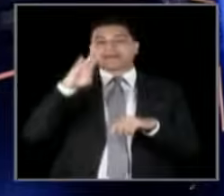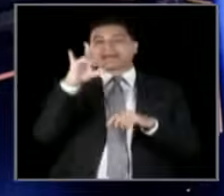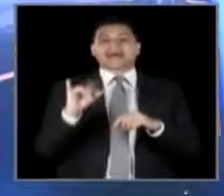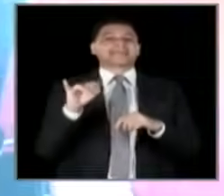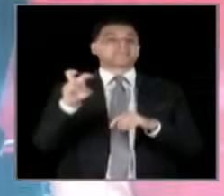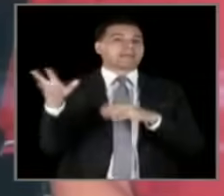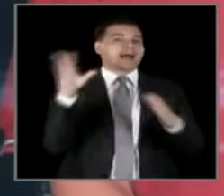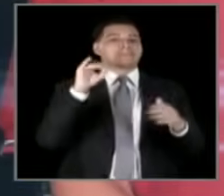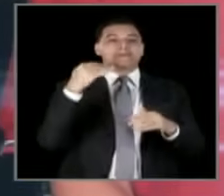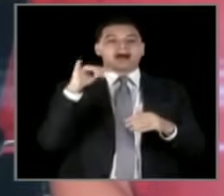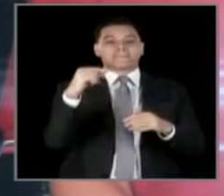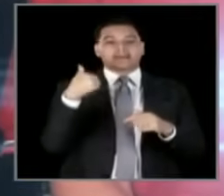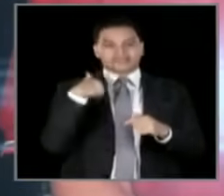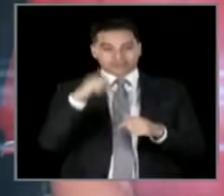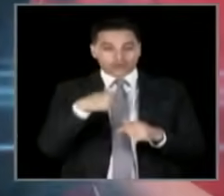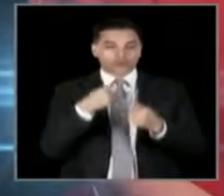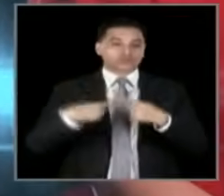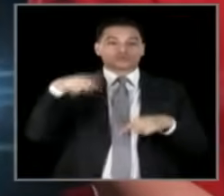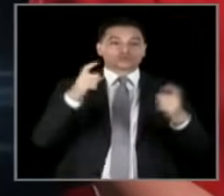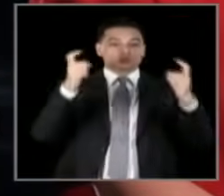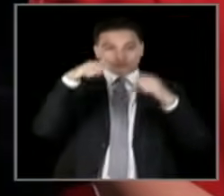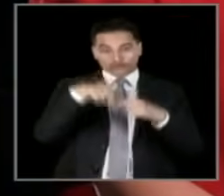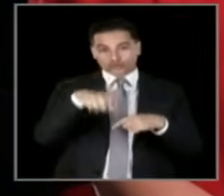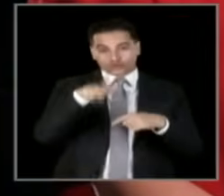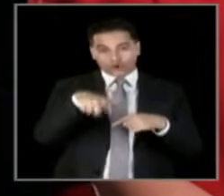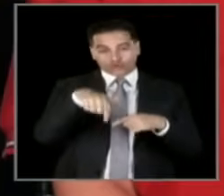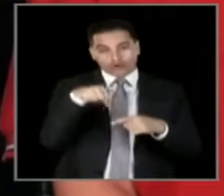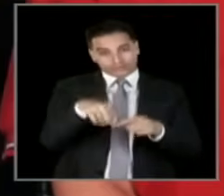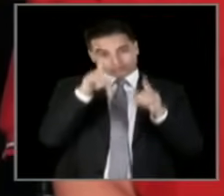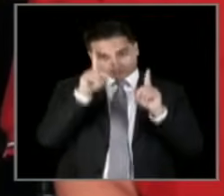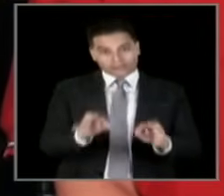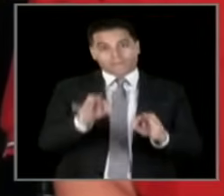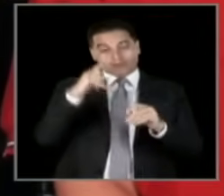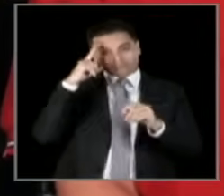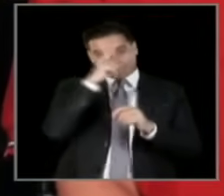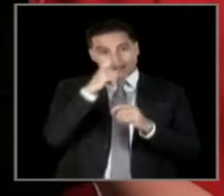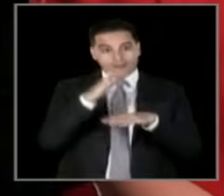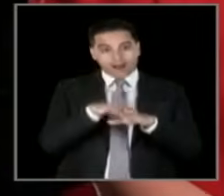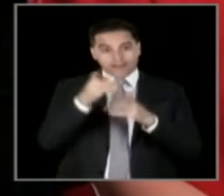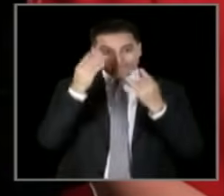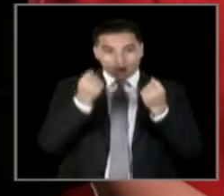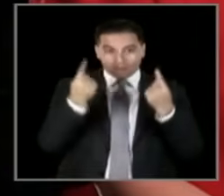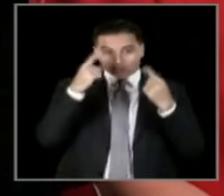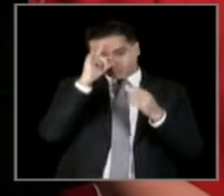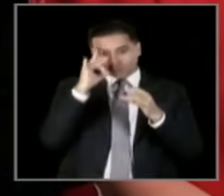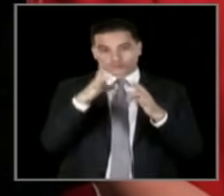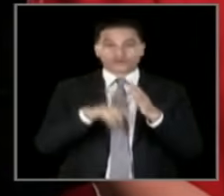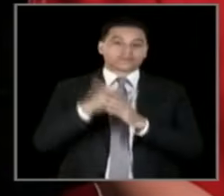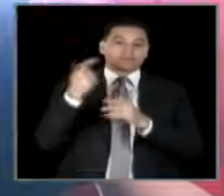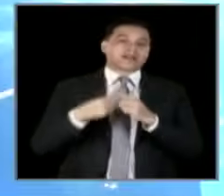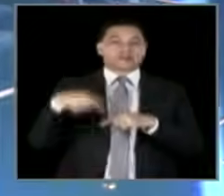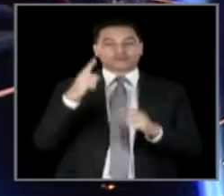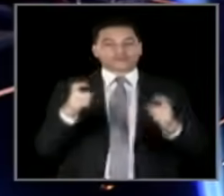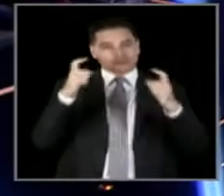محمد. بعد ما تأهلنا للدور 16، ده طبعا ده دور مختلف عن ال 32، فإن احنا نتعمق أكتر في المعلومات، وإن شاء الله نتأهل للدور